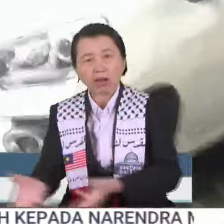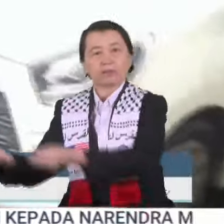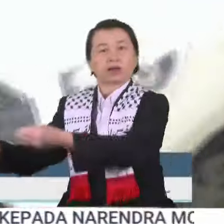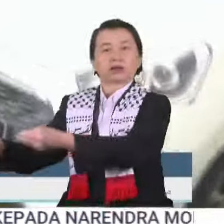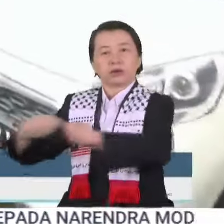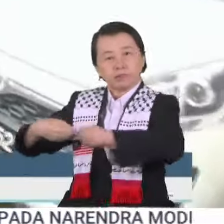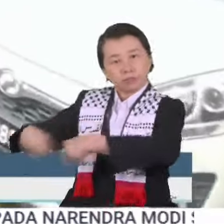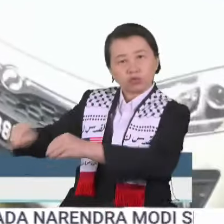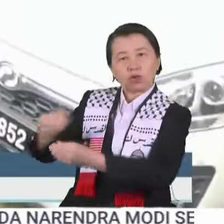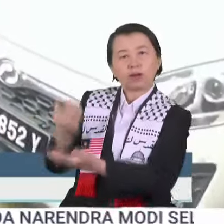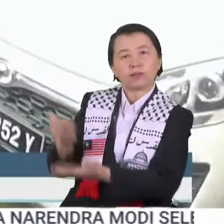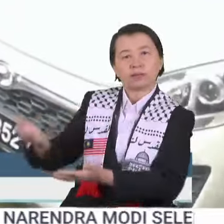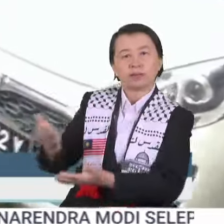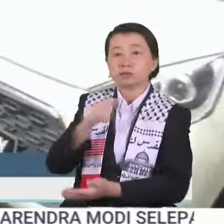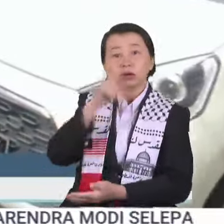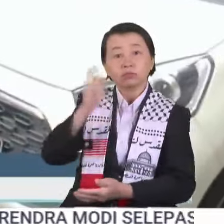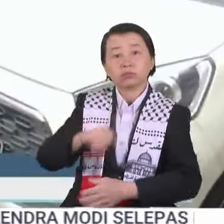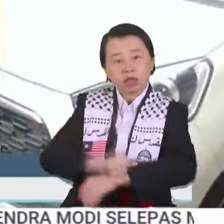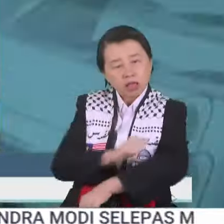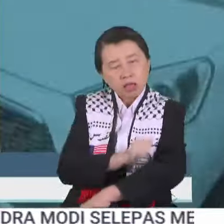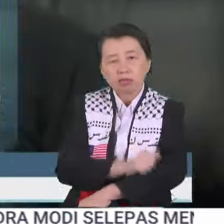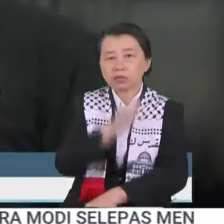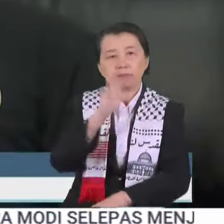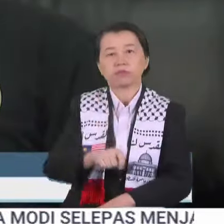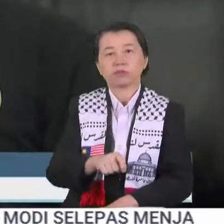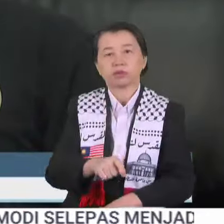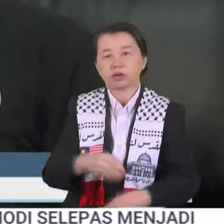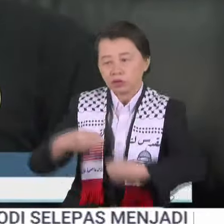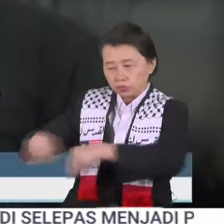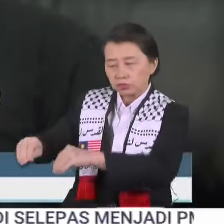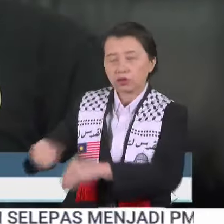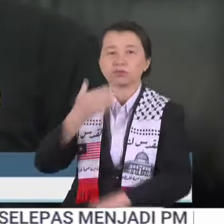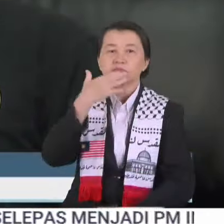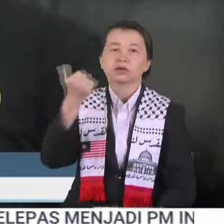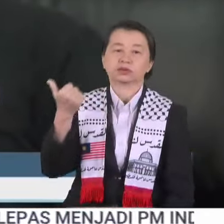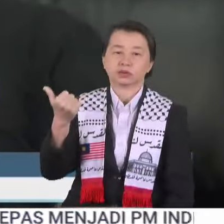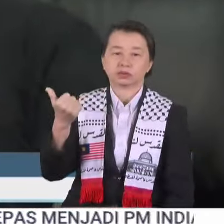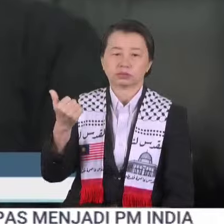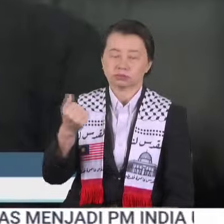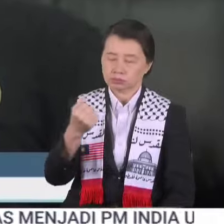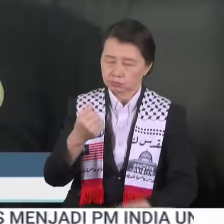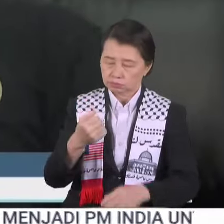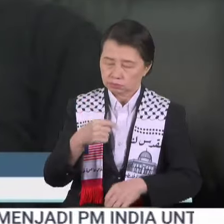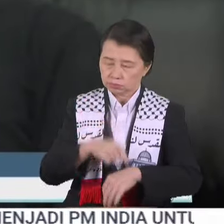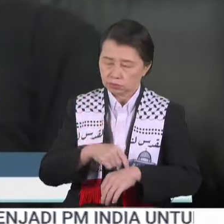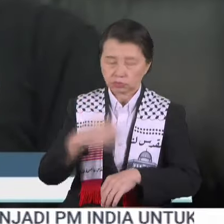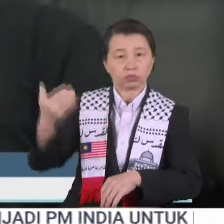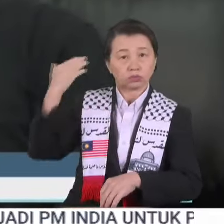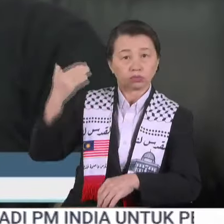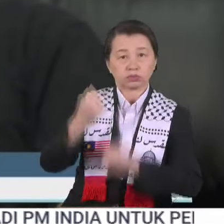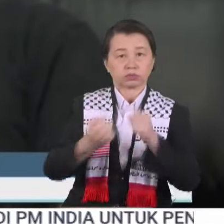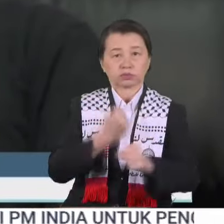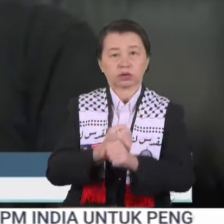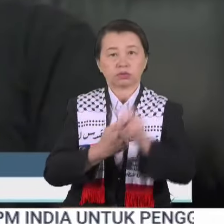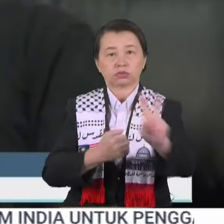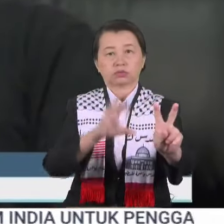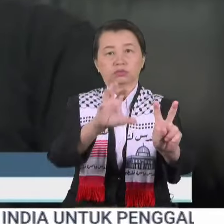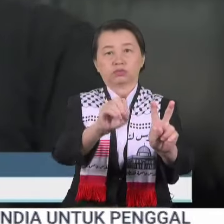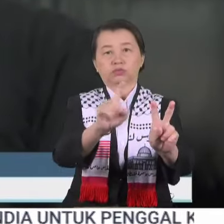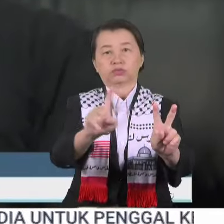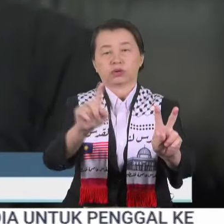untuk membeli tanpa bersusah payah? Masa tu tahun 2012, masa tu saya masih